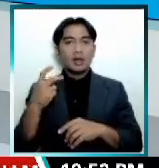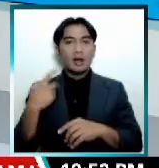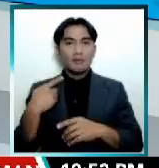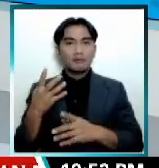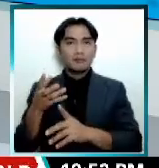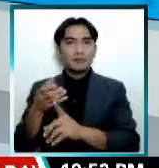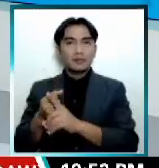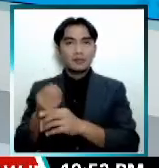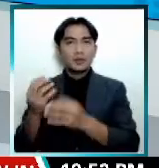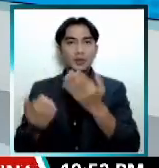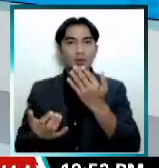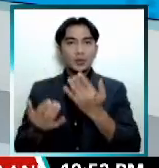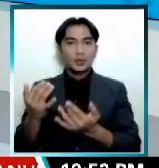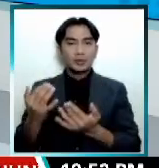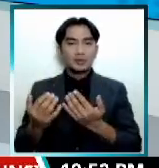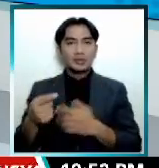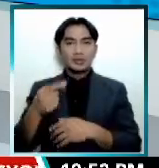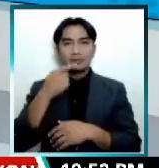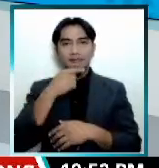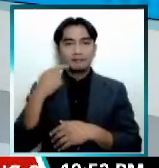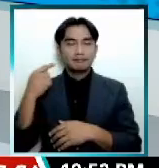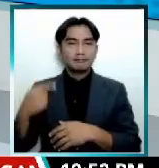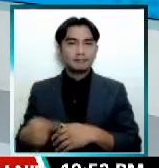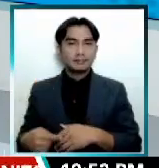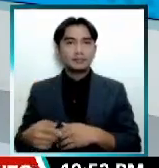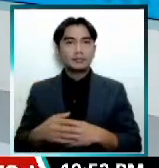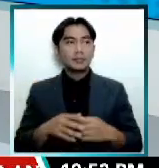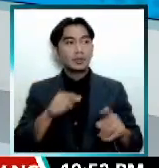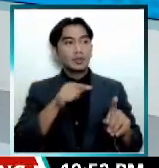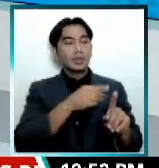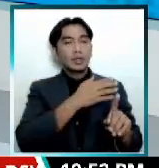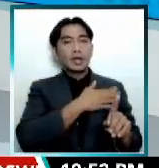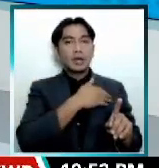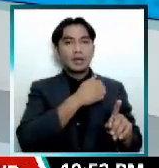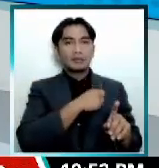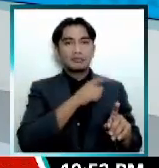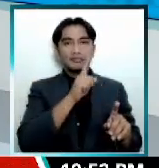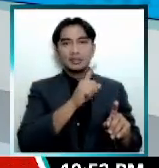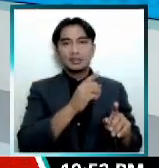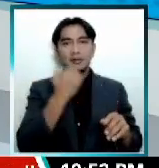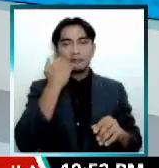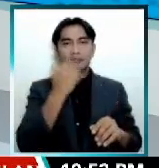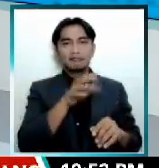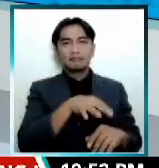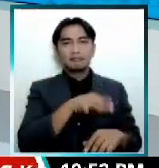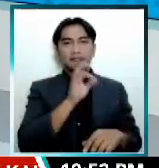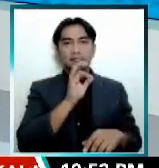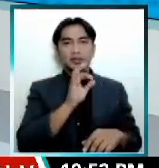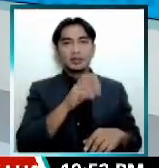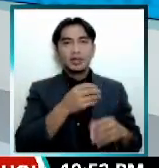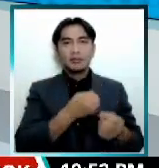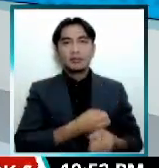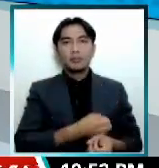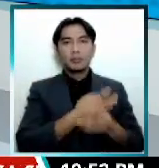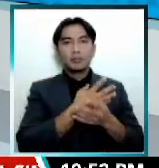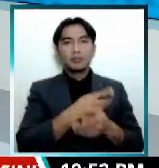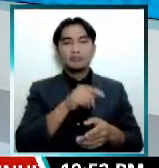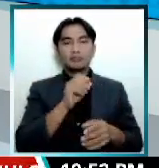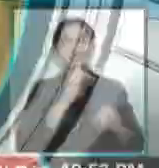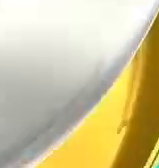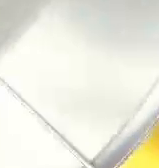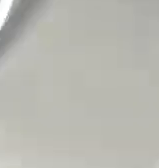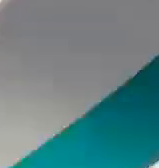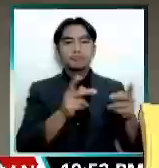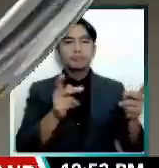rehiyon sa Russia. Sa Canada naman, isa ang patay sa pagsabog sa dump site. Yan at iba pang balita abroad sa report ni Jonathan